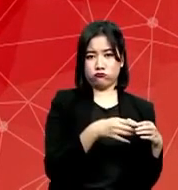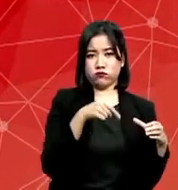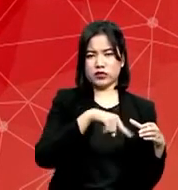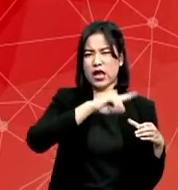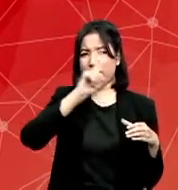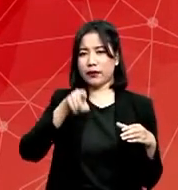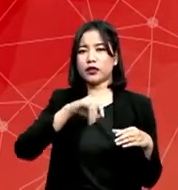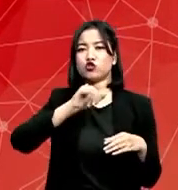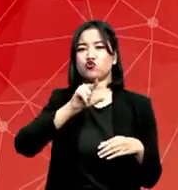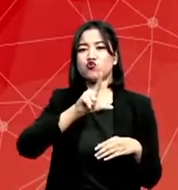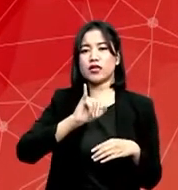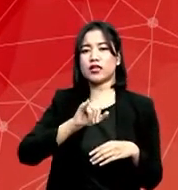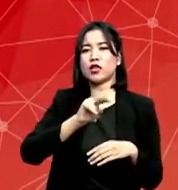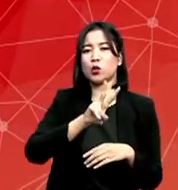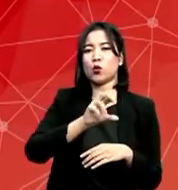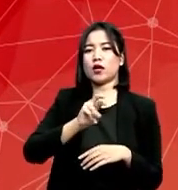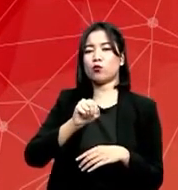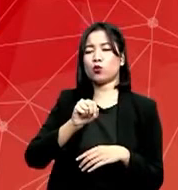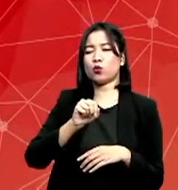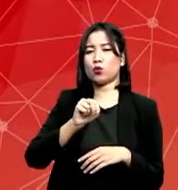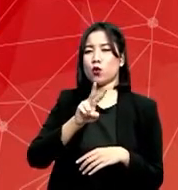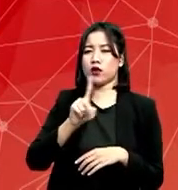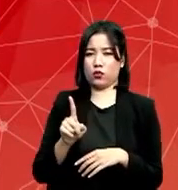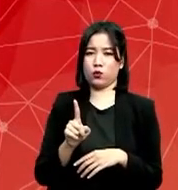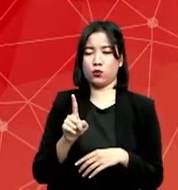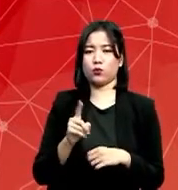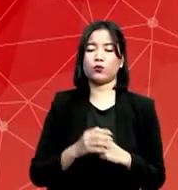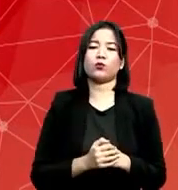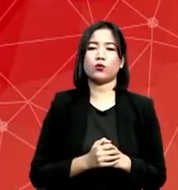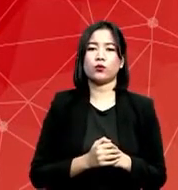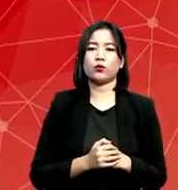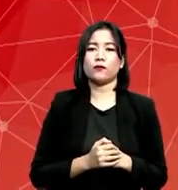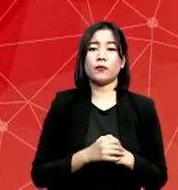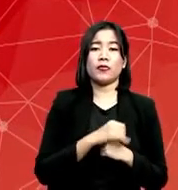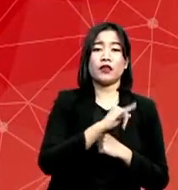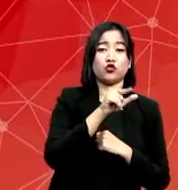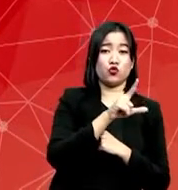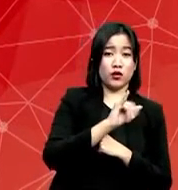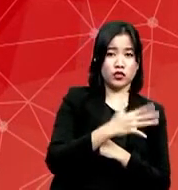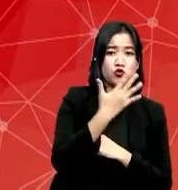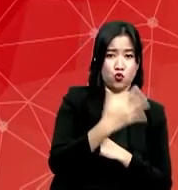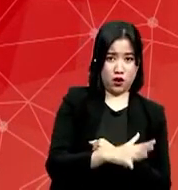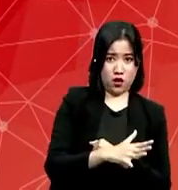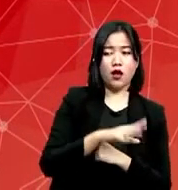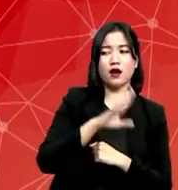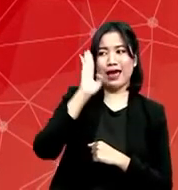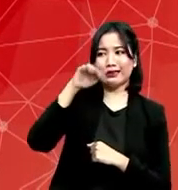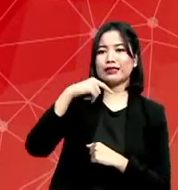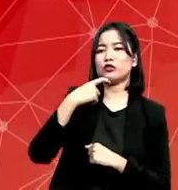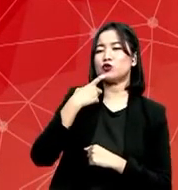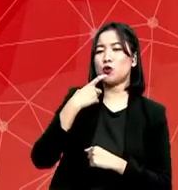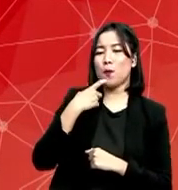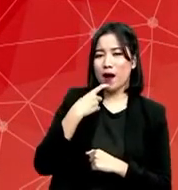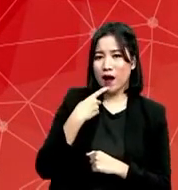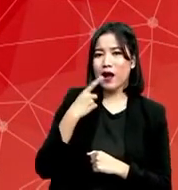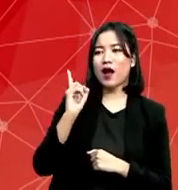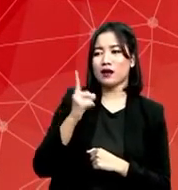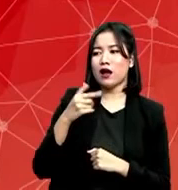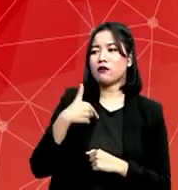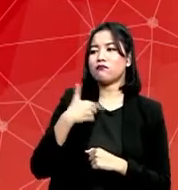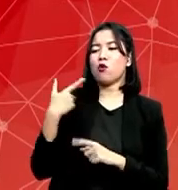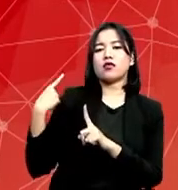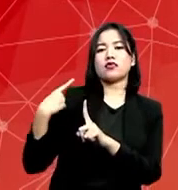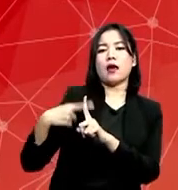Juli 2021. Dan setelah Juli ini, kita juga akan coba